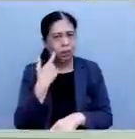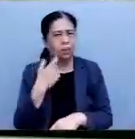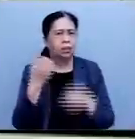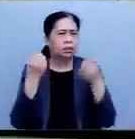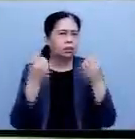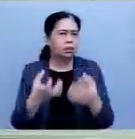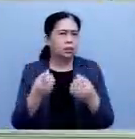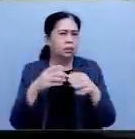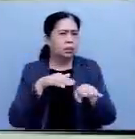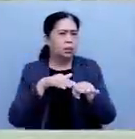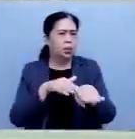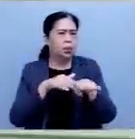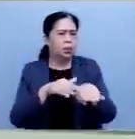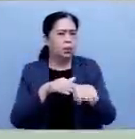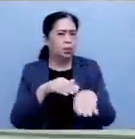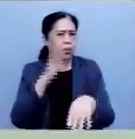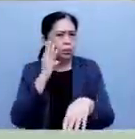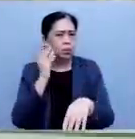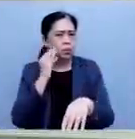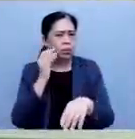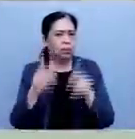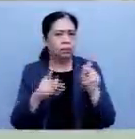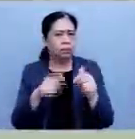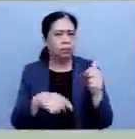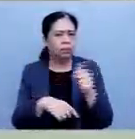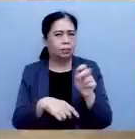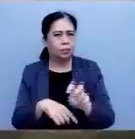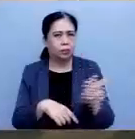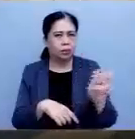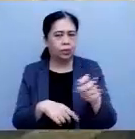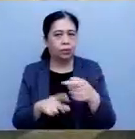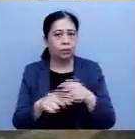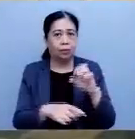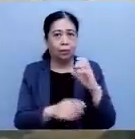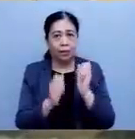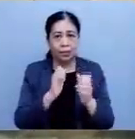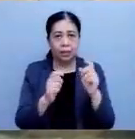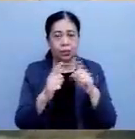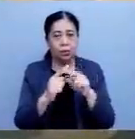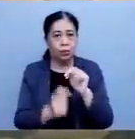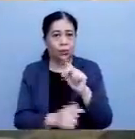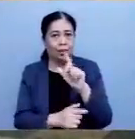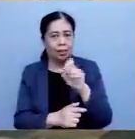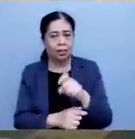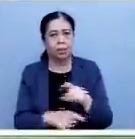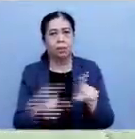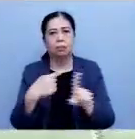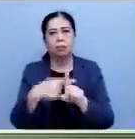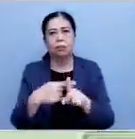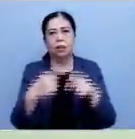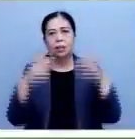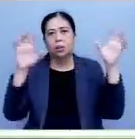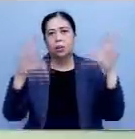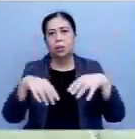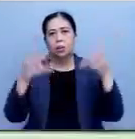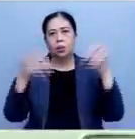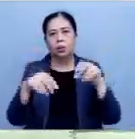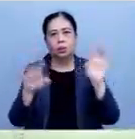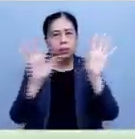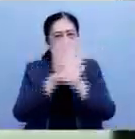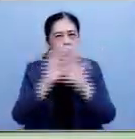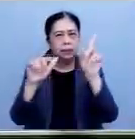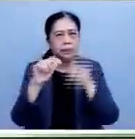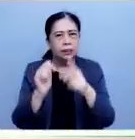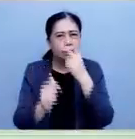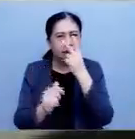katakot-takot na traffic ang sinuong ng mga motorista sa EDSA hanggang sa NLEX. Sumabay pang malakas na buhos ng ulan, kaya halos mag-zero